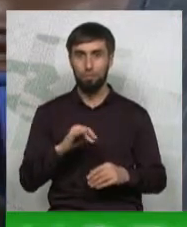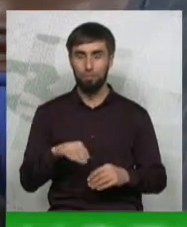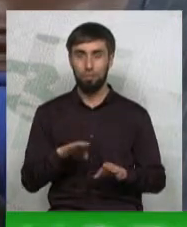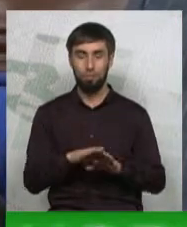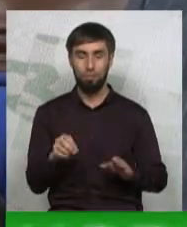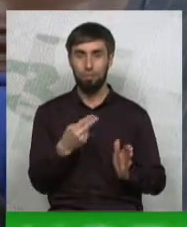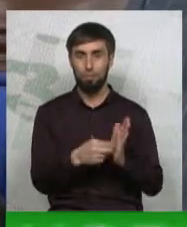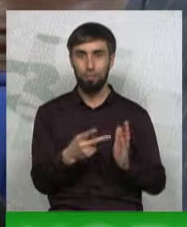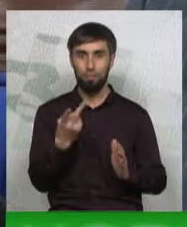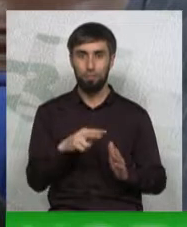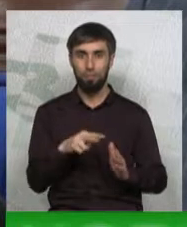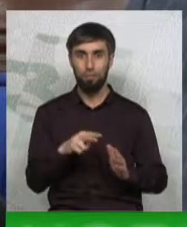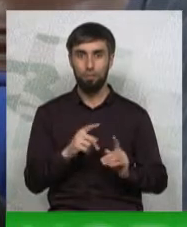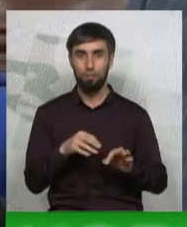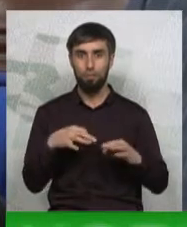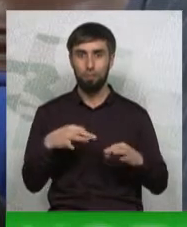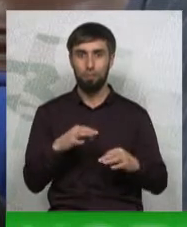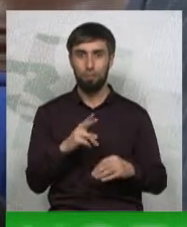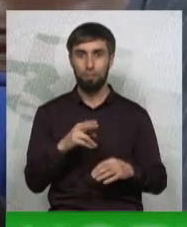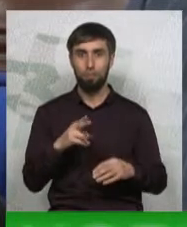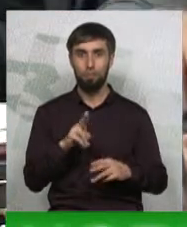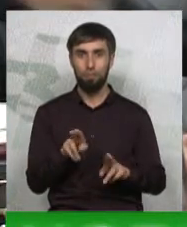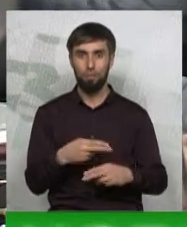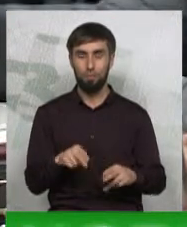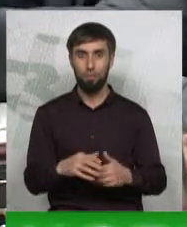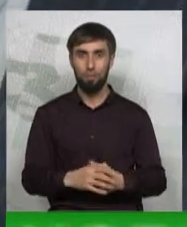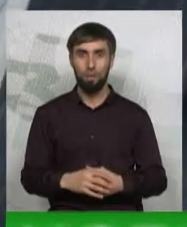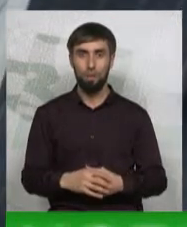также приобретение двух передвижных автоклубов.